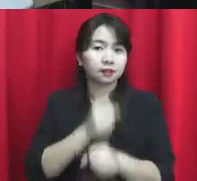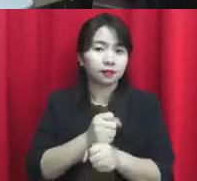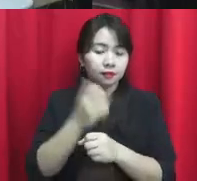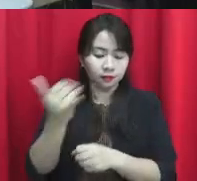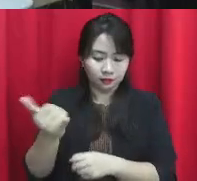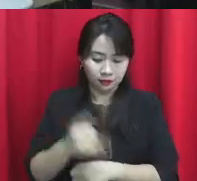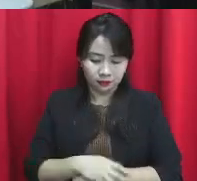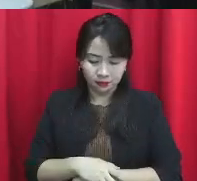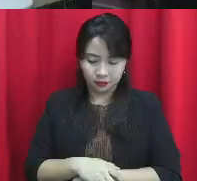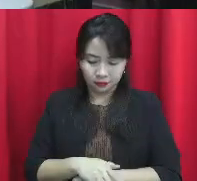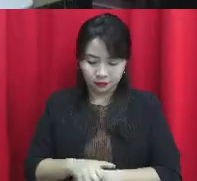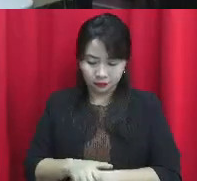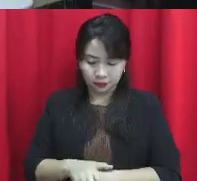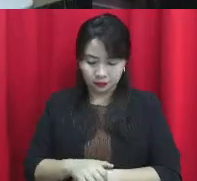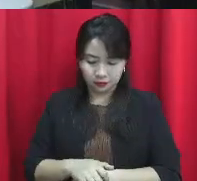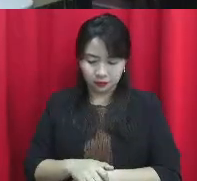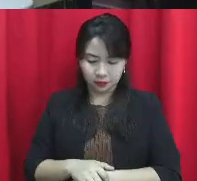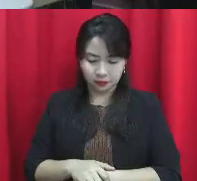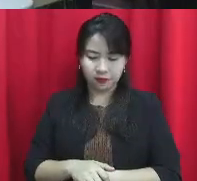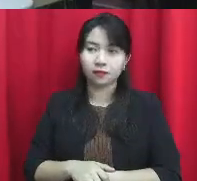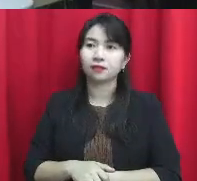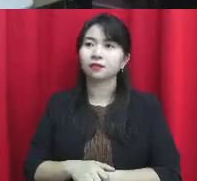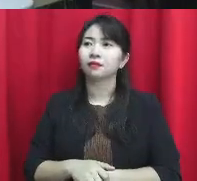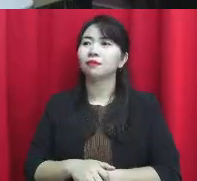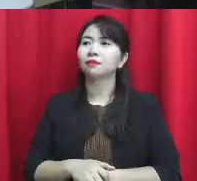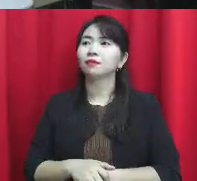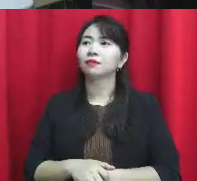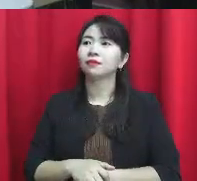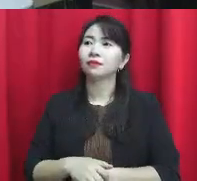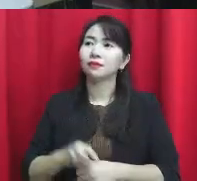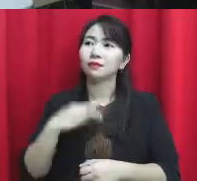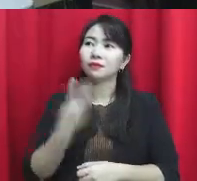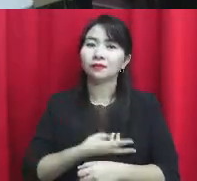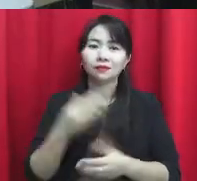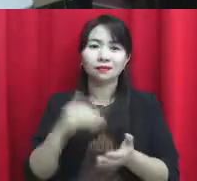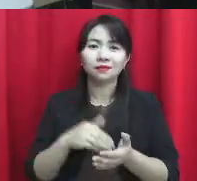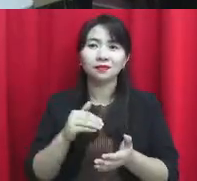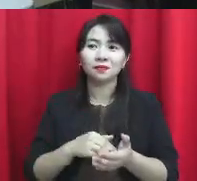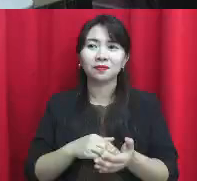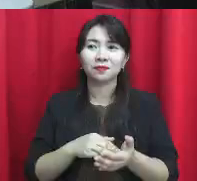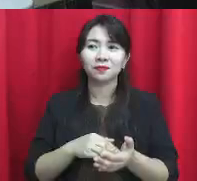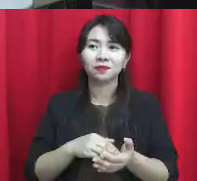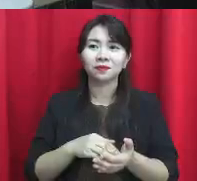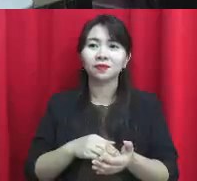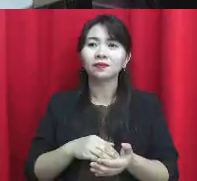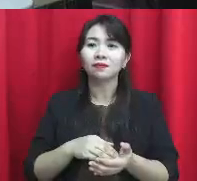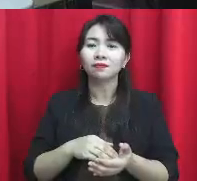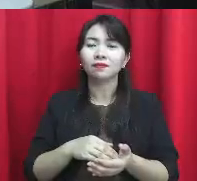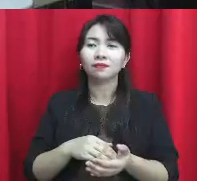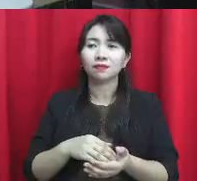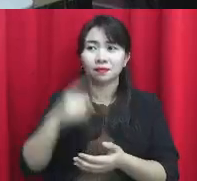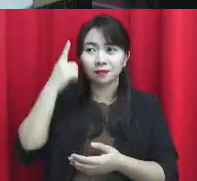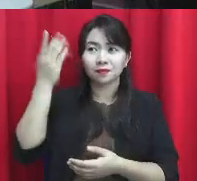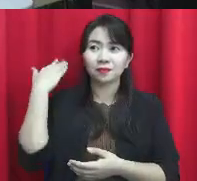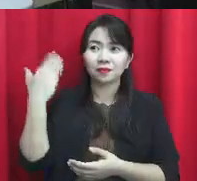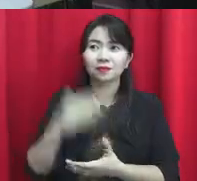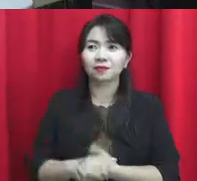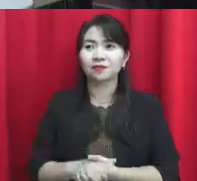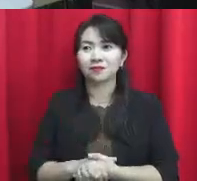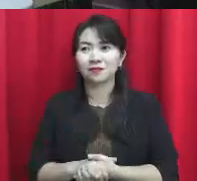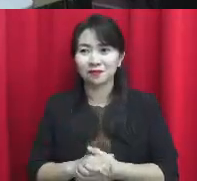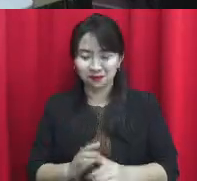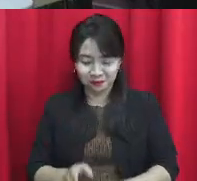ang pag-uusapan namin kami mamaya sa staying Alive i- flashback namin to at ang pinaka Target natin mamaya kaya Abangan niyo yan team